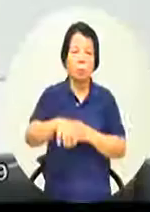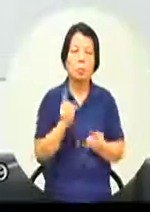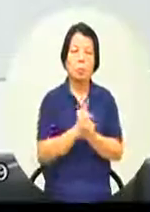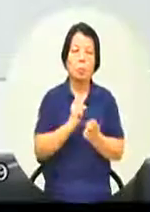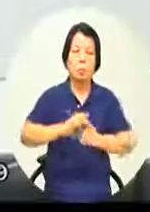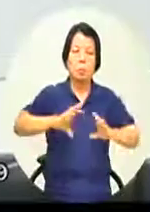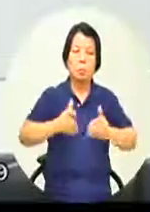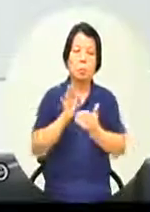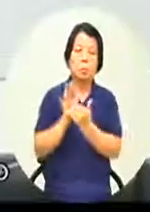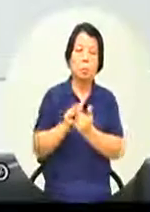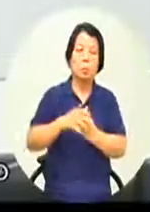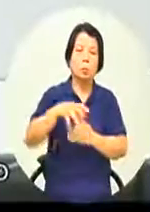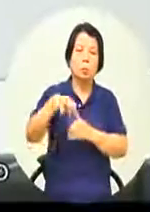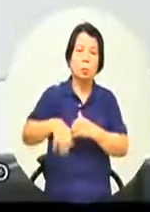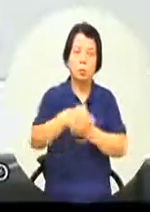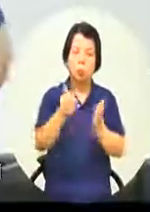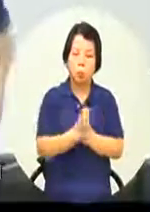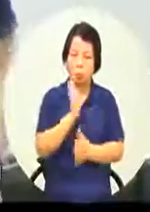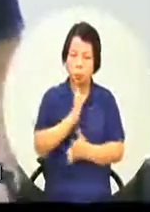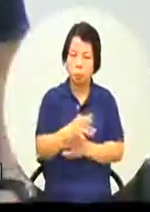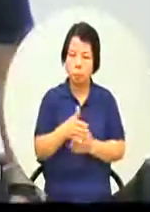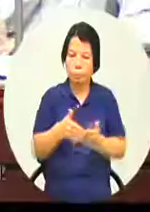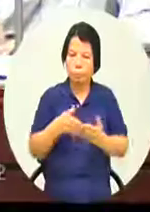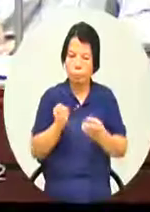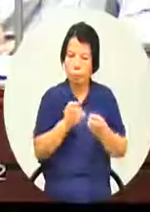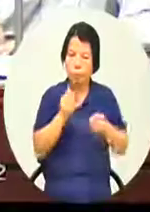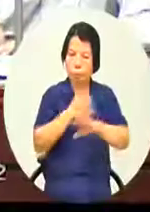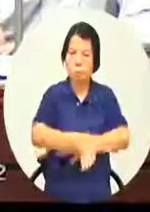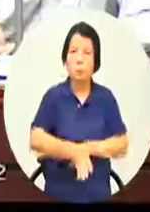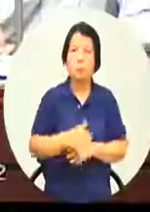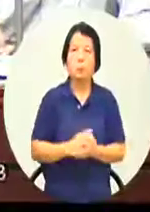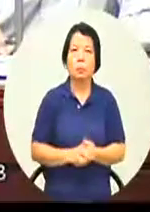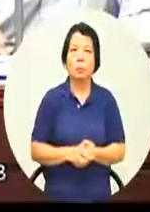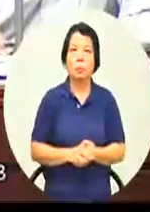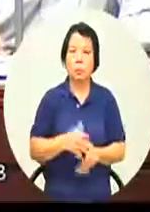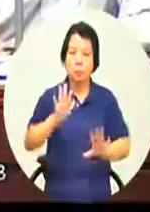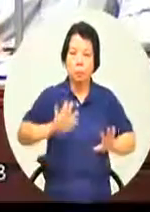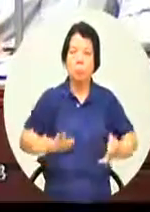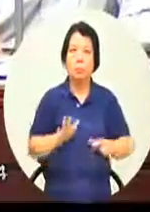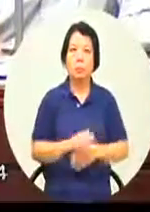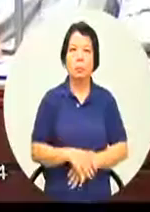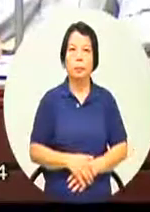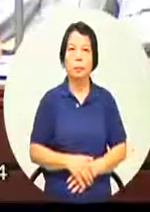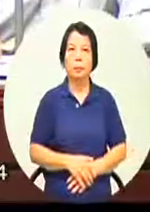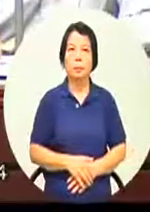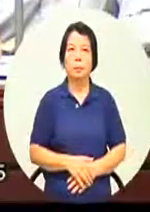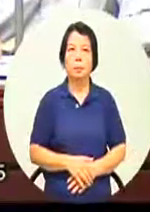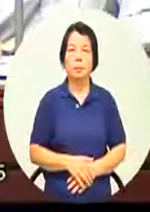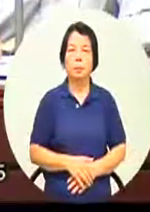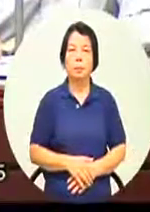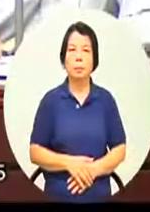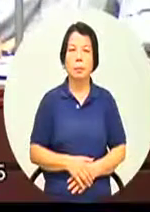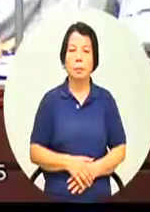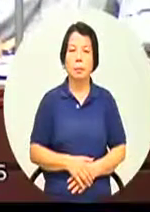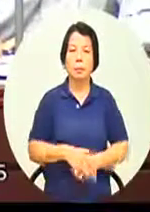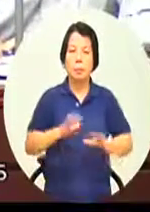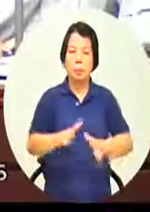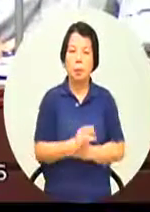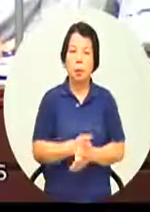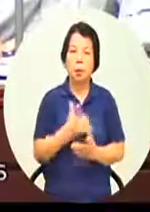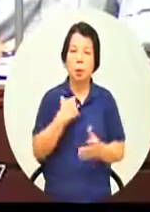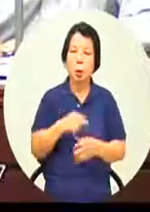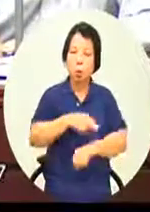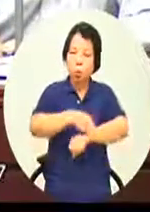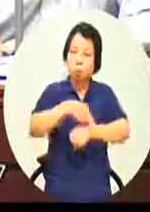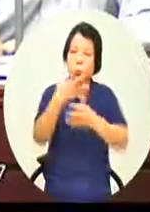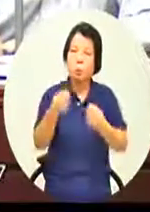防部有没有这一个机制可以处理？ 跟议员报告，就是其实目前，我们现在其实没有这个机制，但是我可